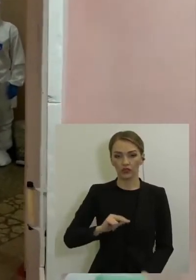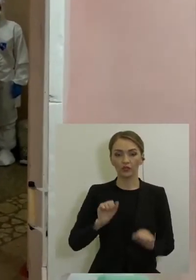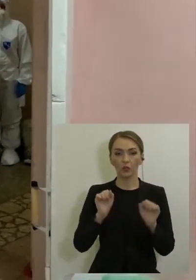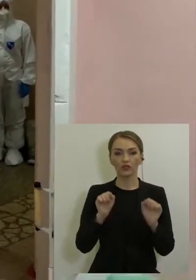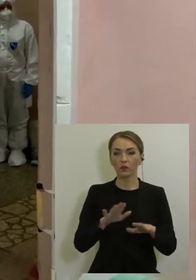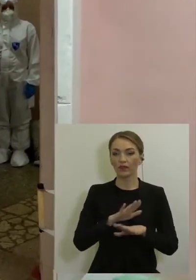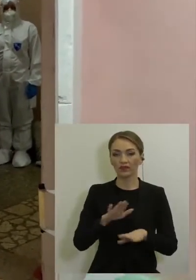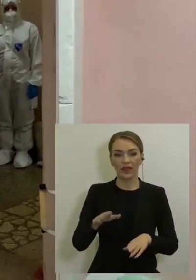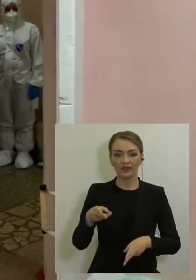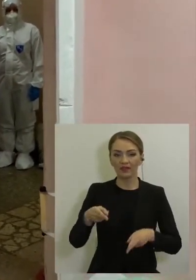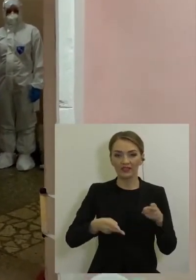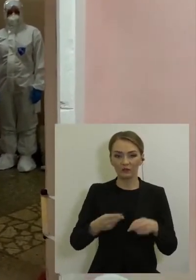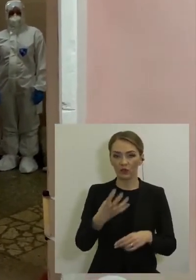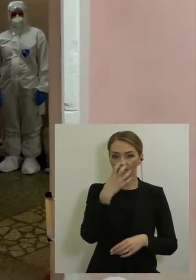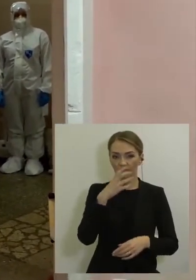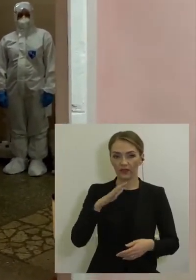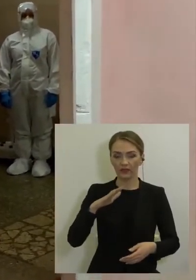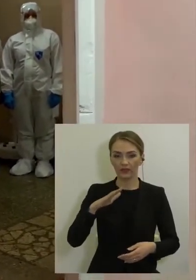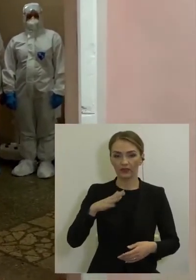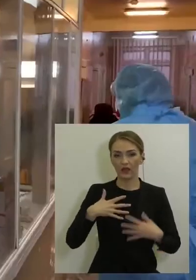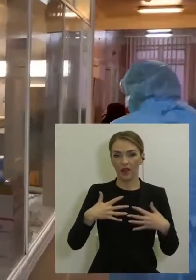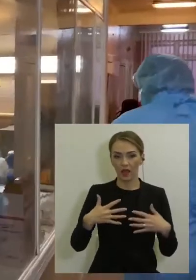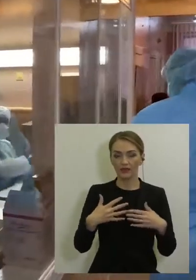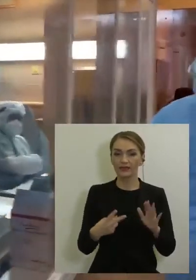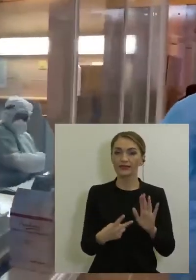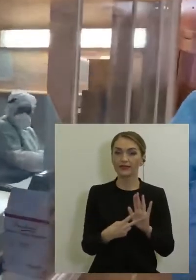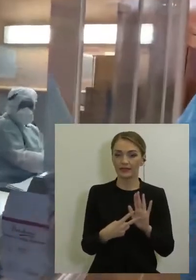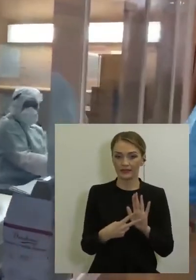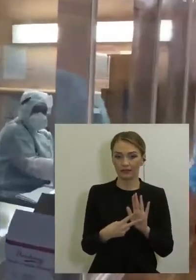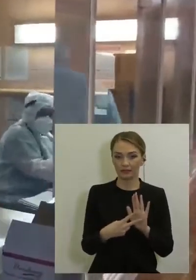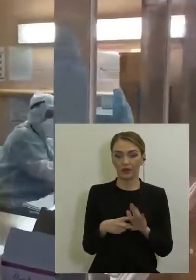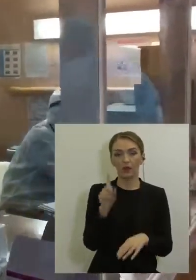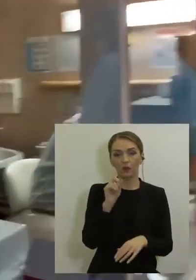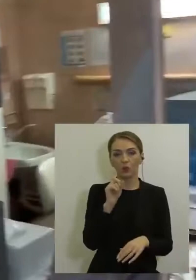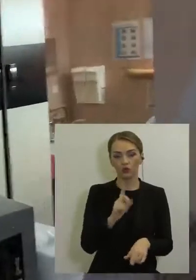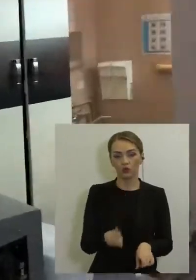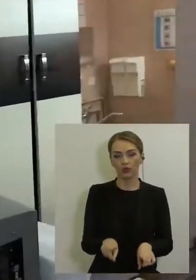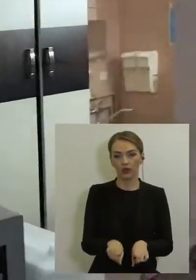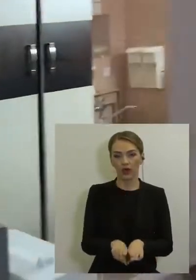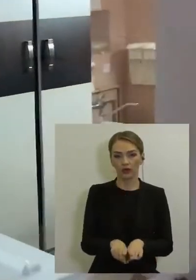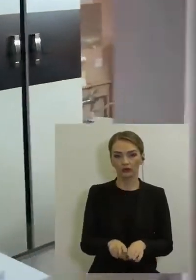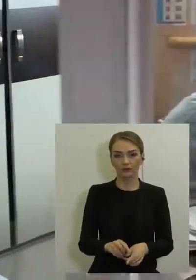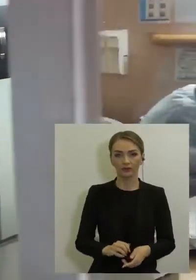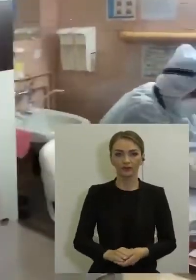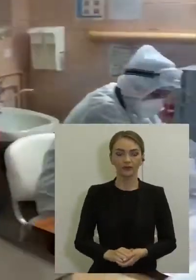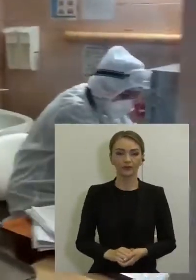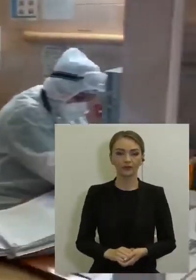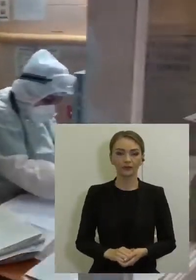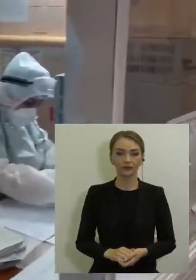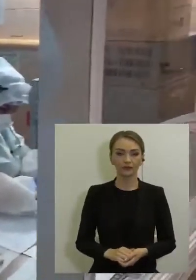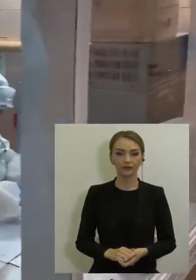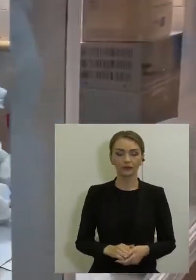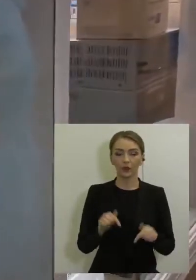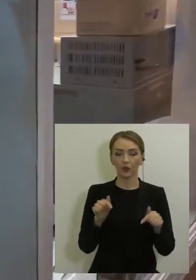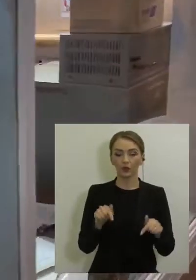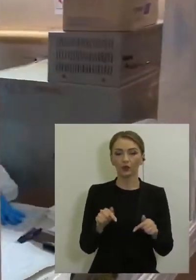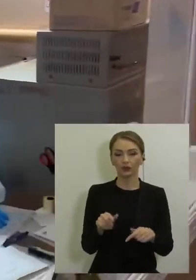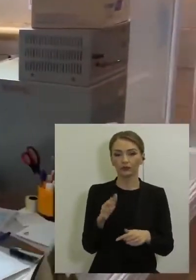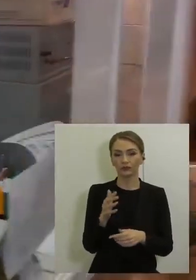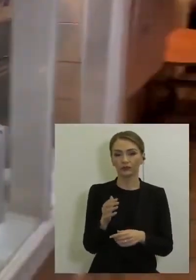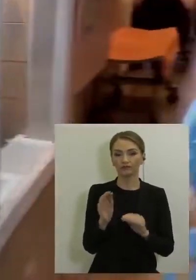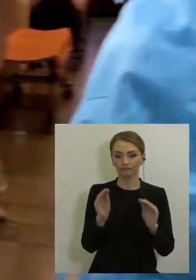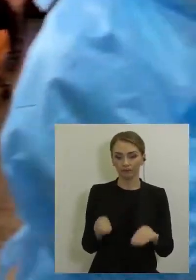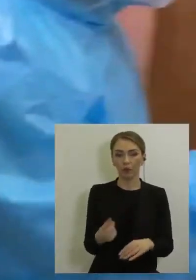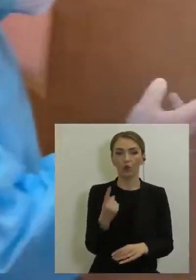неінвазивної вентиляції 7. На 6 ліжок 7. Поки що так. Доброго дня. Тут ми вже розташували одну